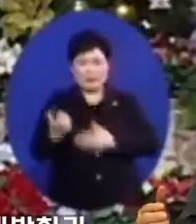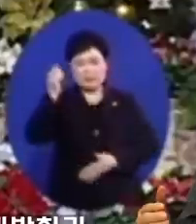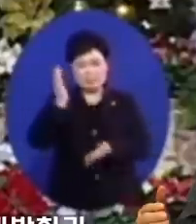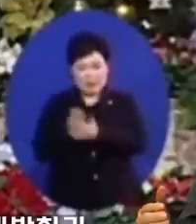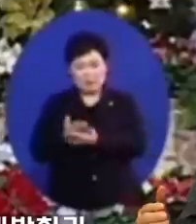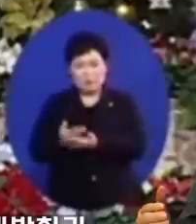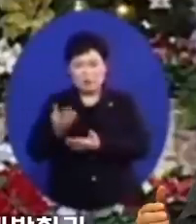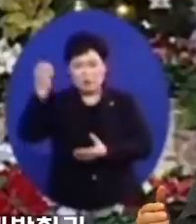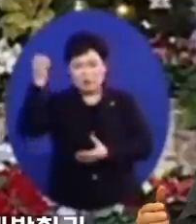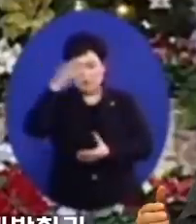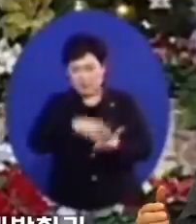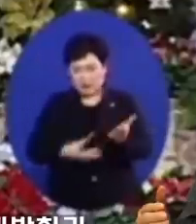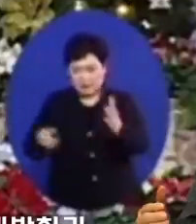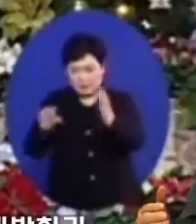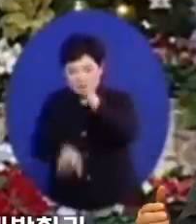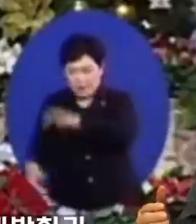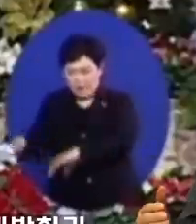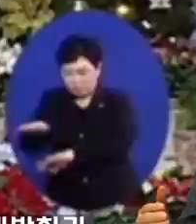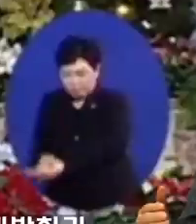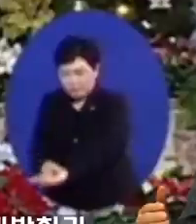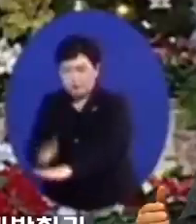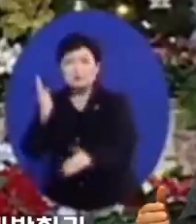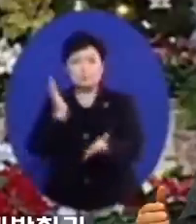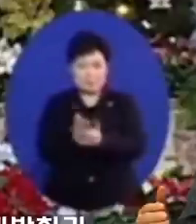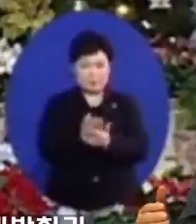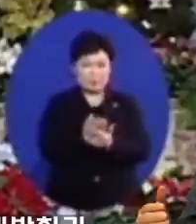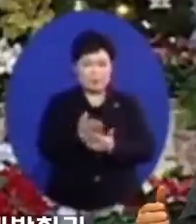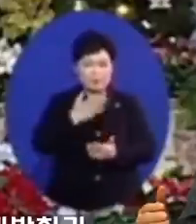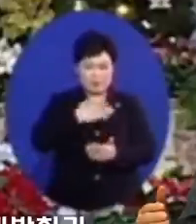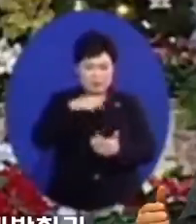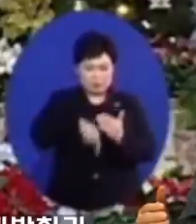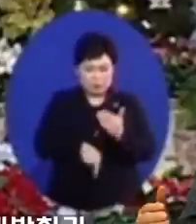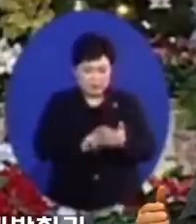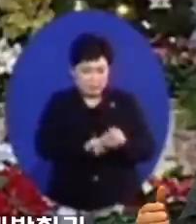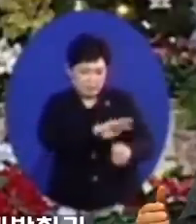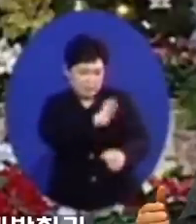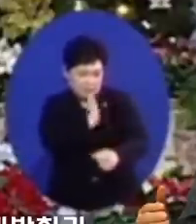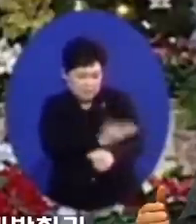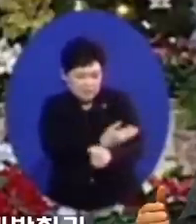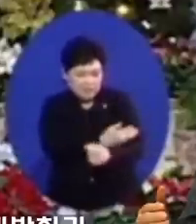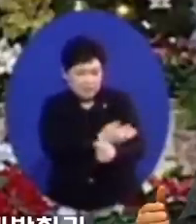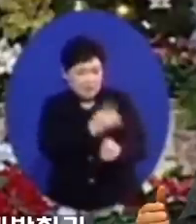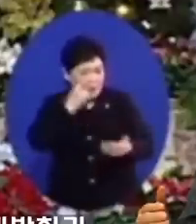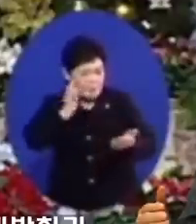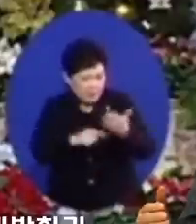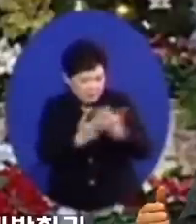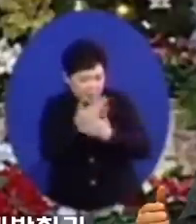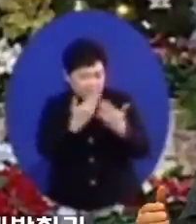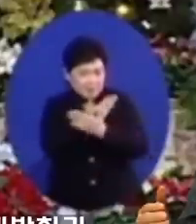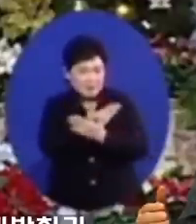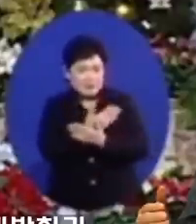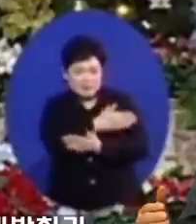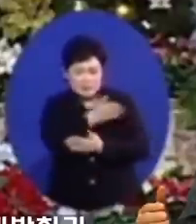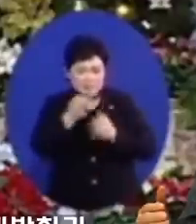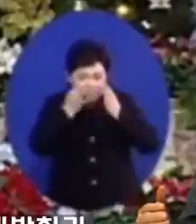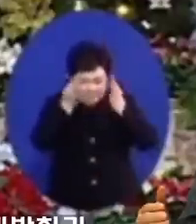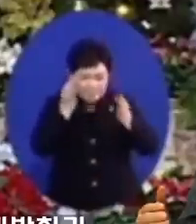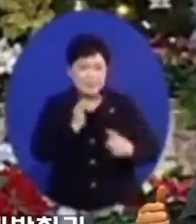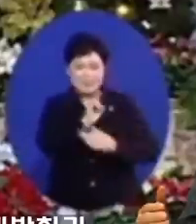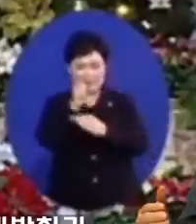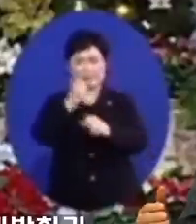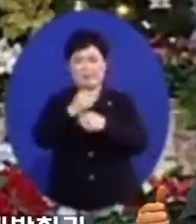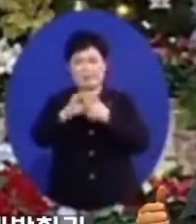안 되고 파묻지 말고 어쩌든지 우리 안에 숨어있는 잠재력을 개발하여 우리가 할 수 있는 최신의 열매를